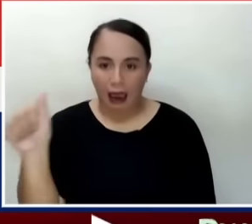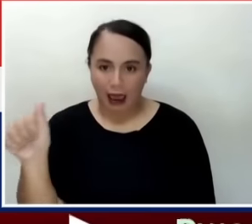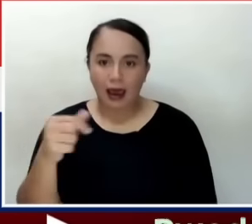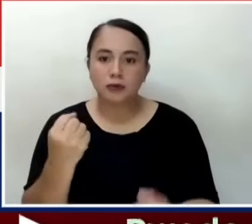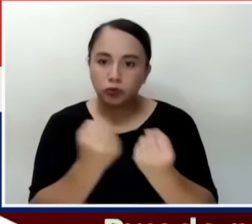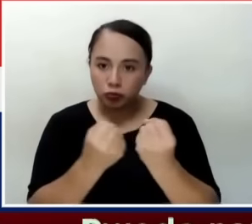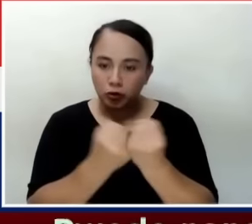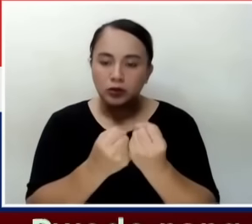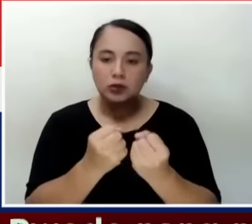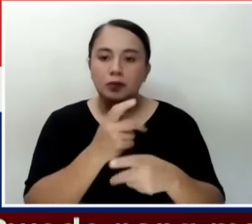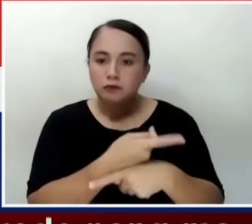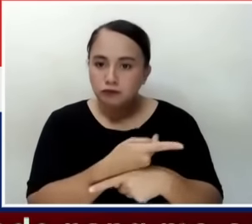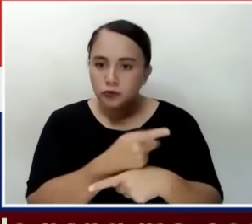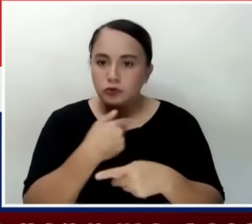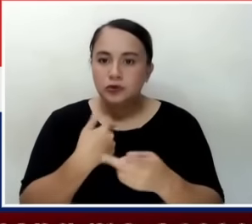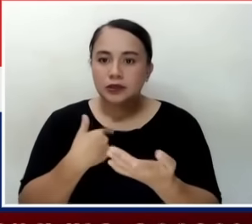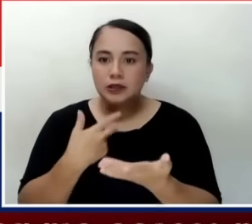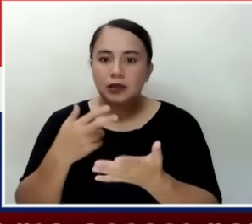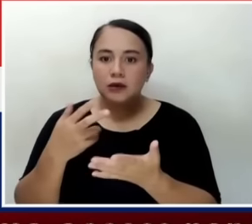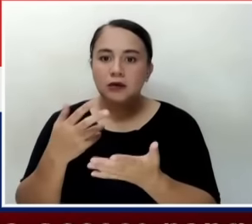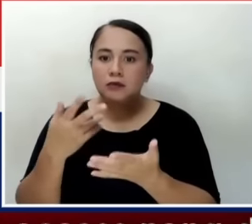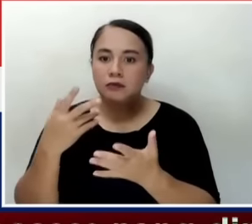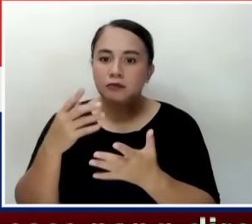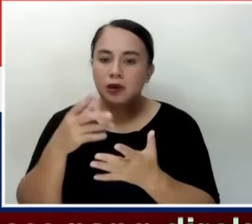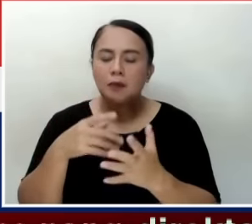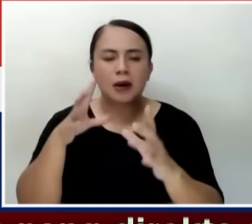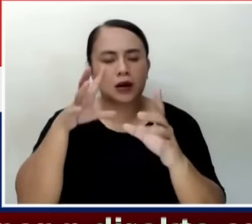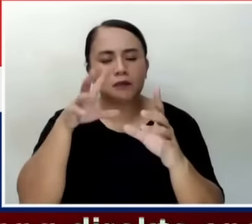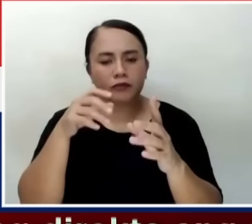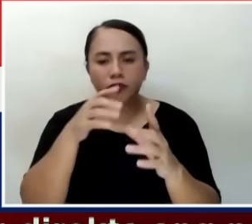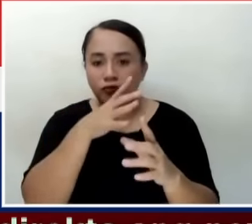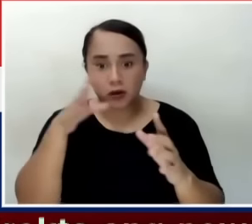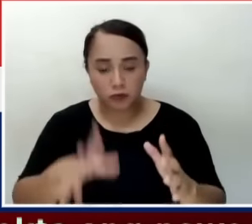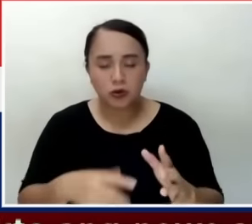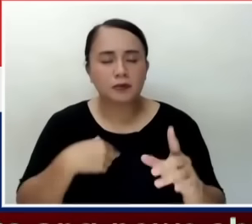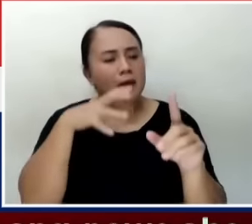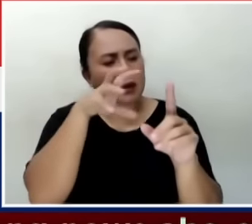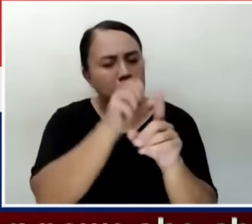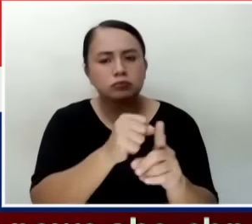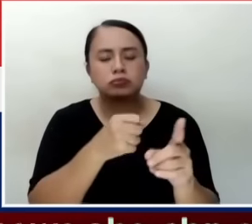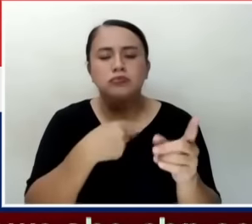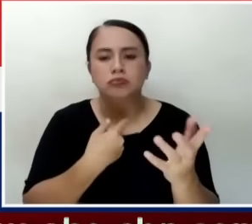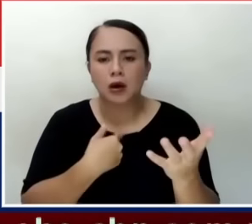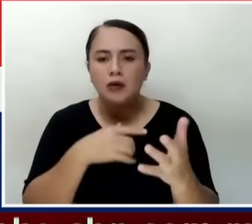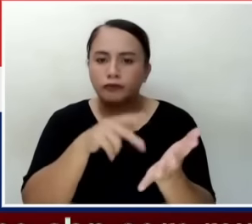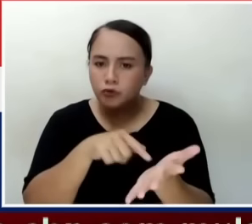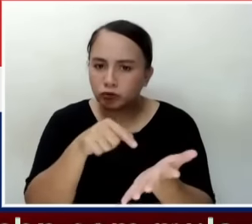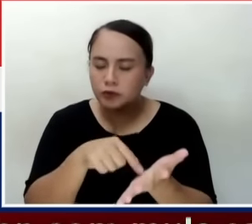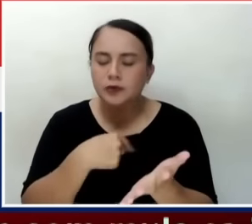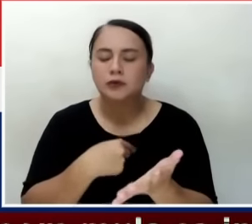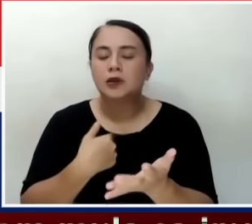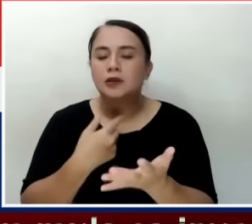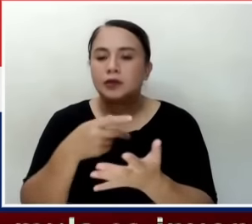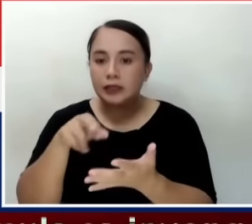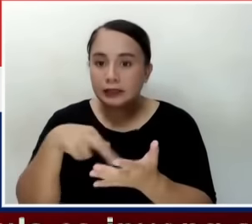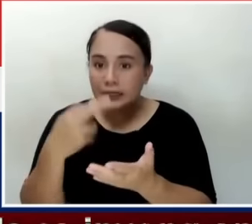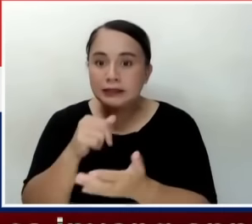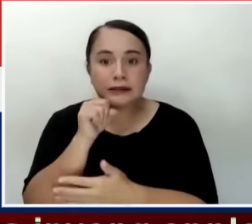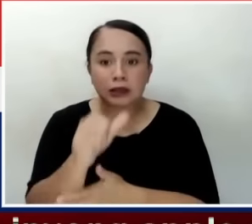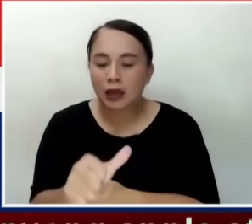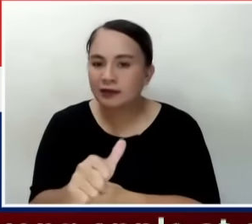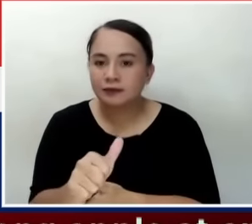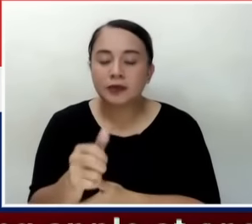production cost ng ating mga magsasaka para ma-attain yung available at affordable na presyo ng bigas. Hindi yung gaya